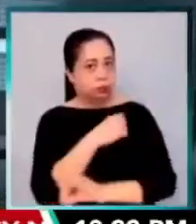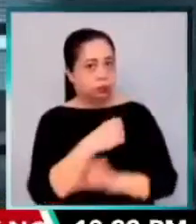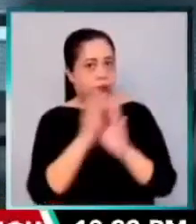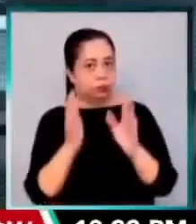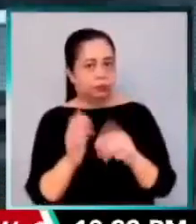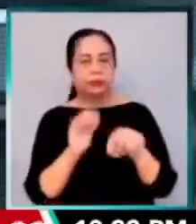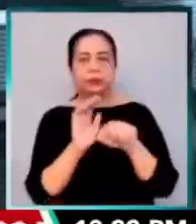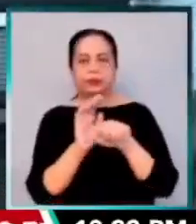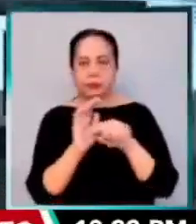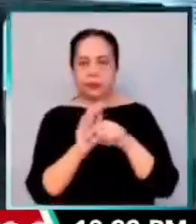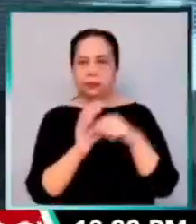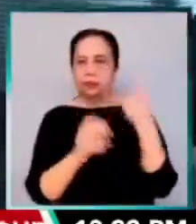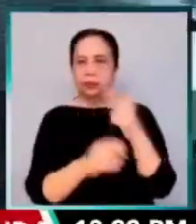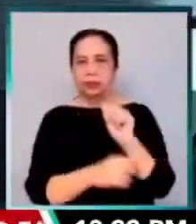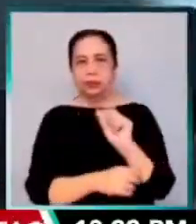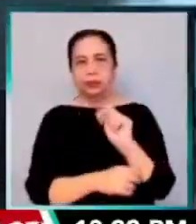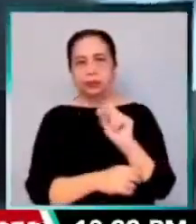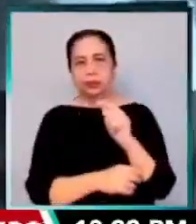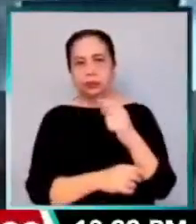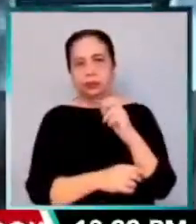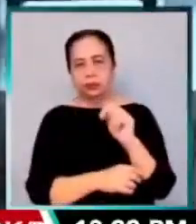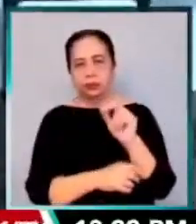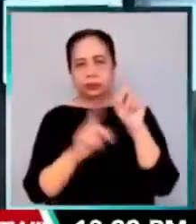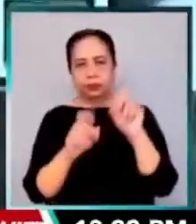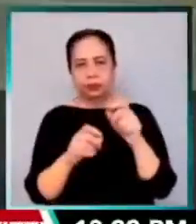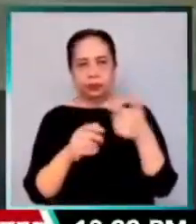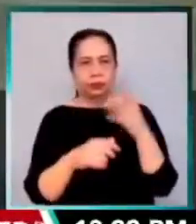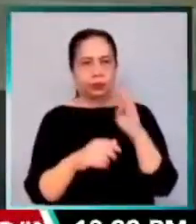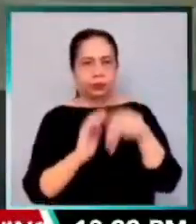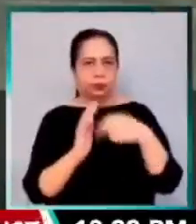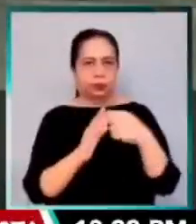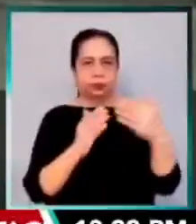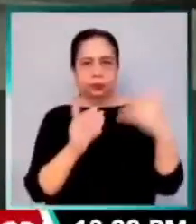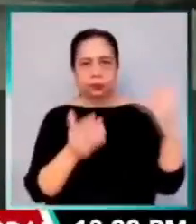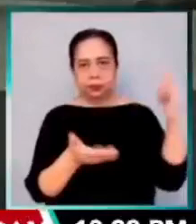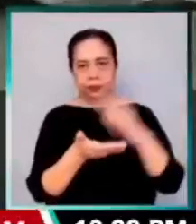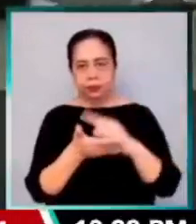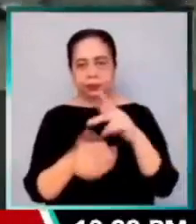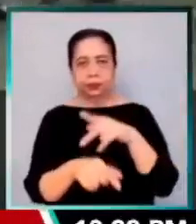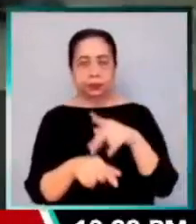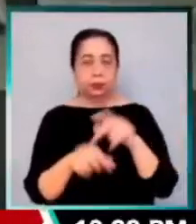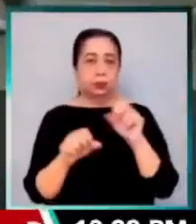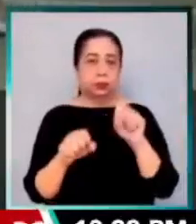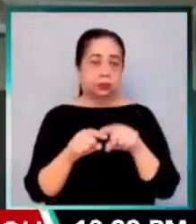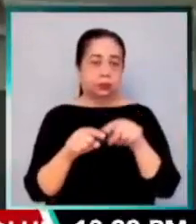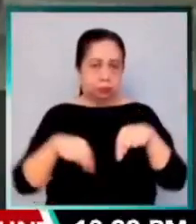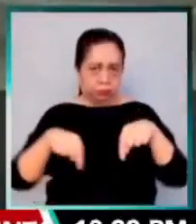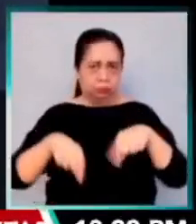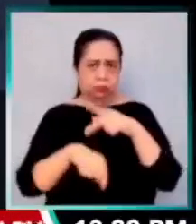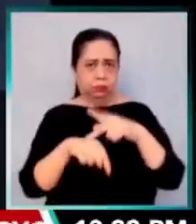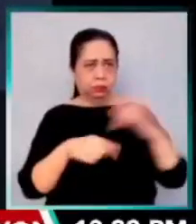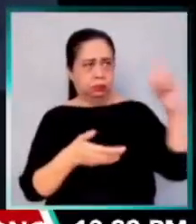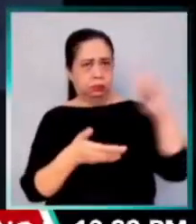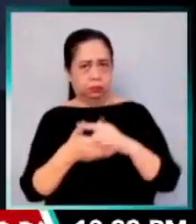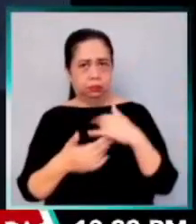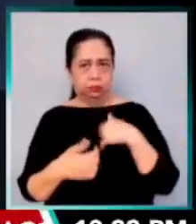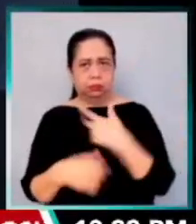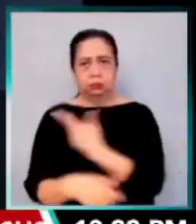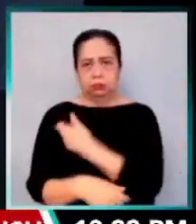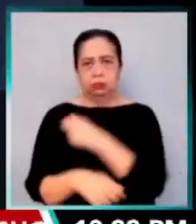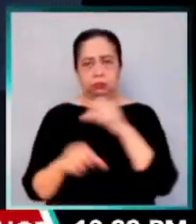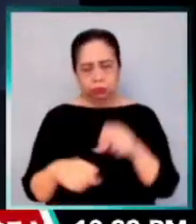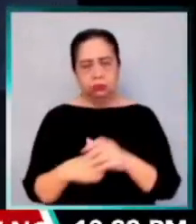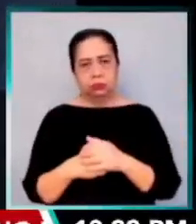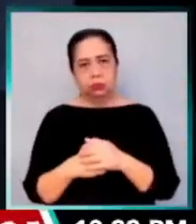test lang ang kailangan 24 oras bago dumating sa Pilipinas. Pwede rin dito na magpa-antigen pagdating sa bansa. Easing of